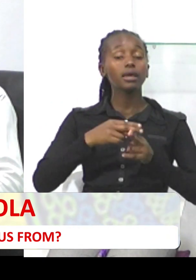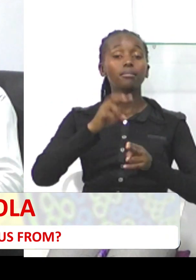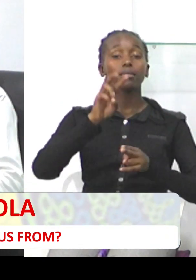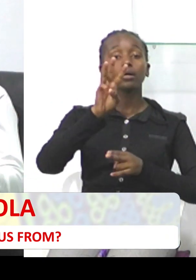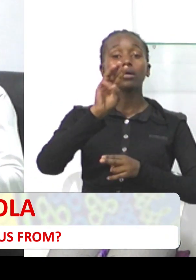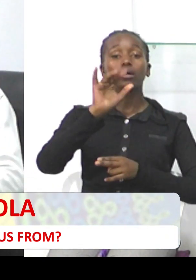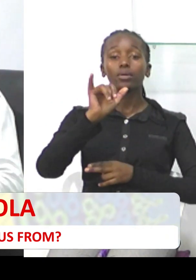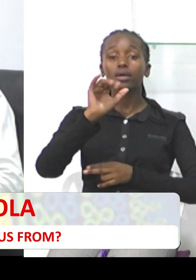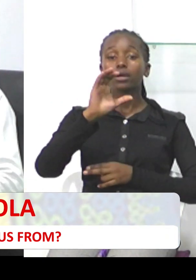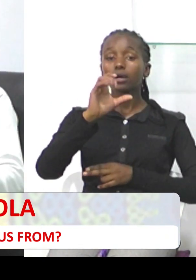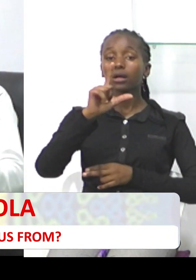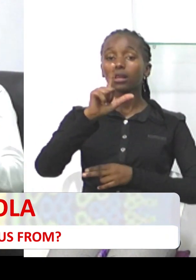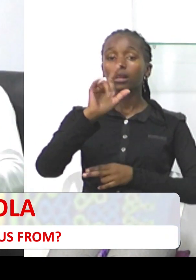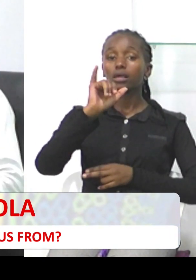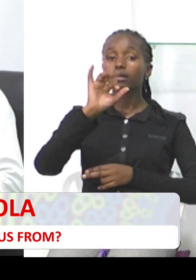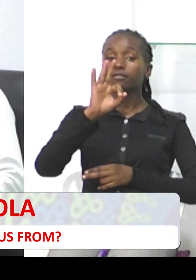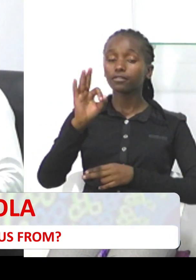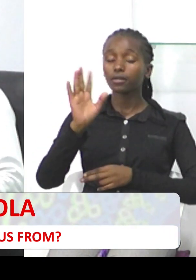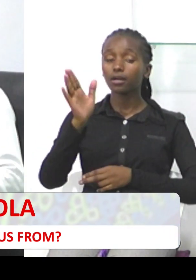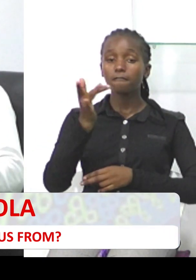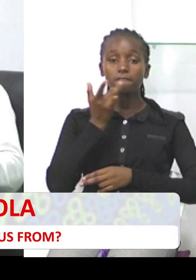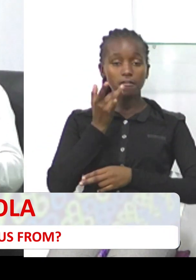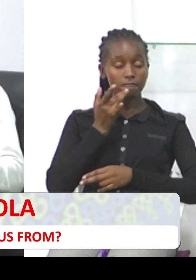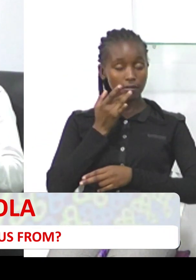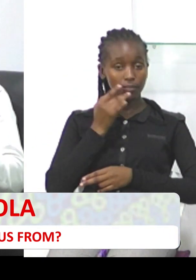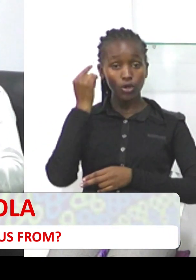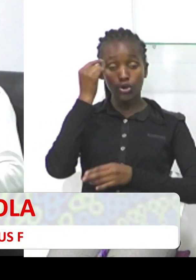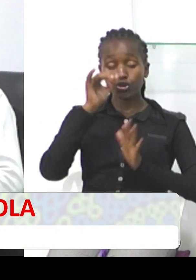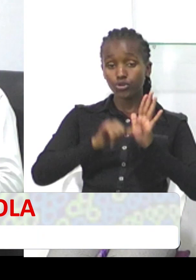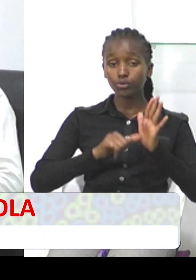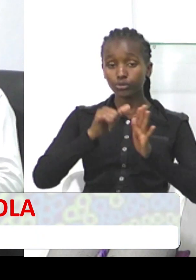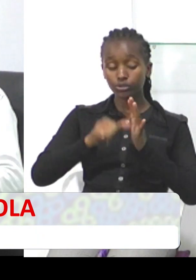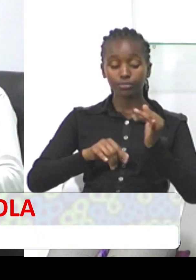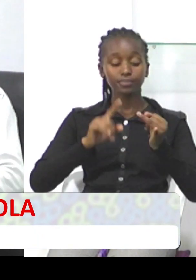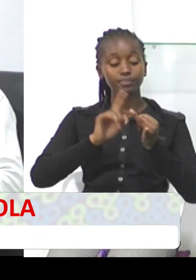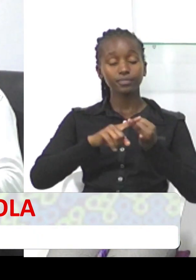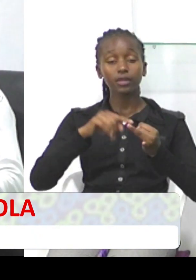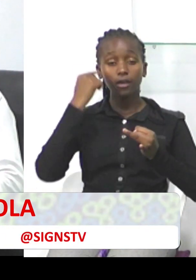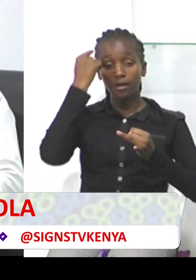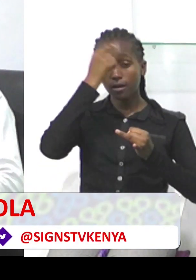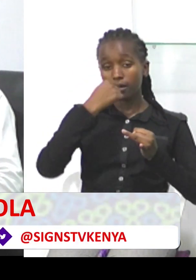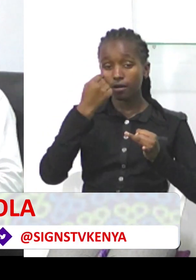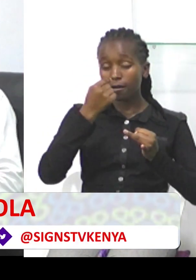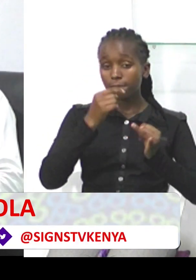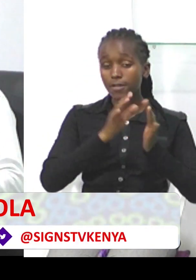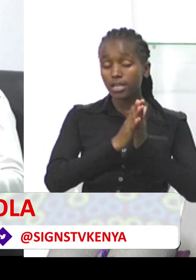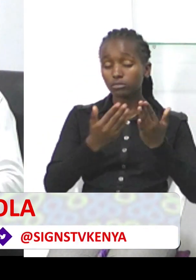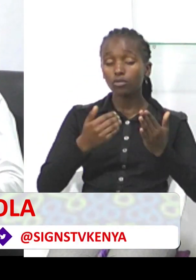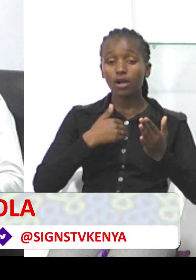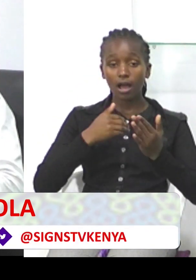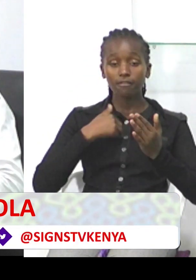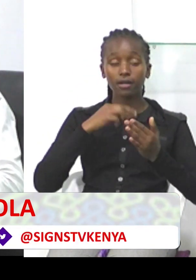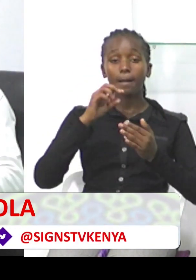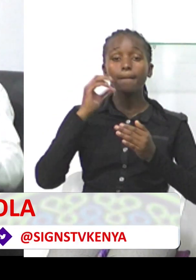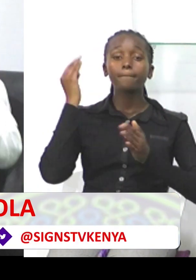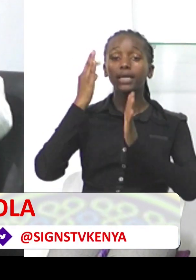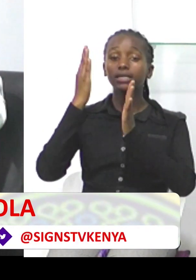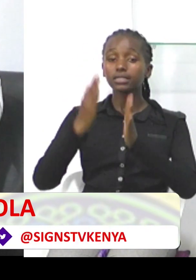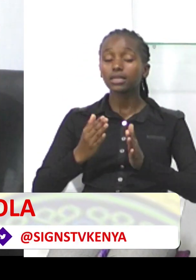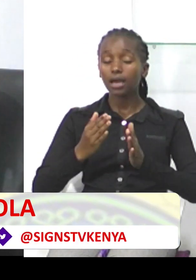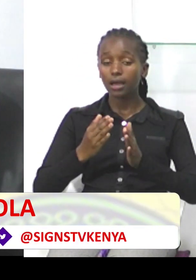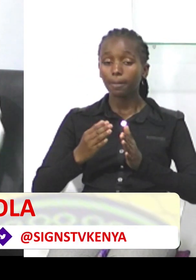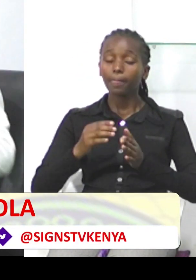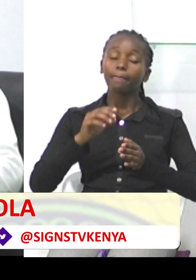Mm-hmm. YouTube, Facebook. Facebook naitwa The Minister Wycliffe Favor. Mm-hmm. The Minister. Imeanza na